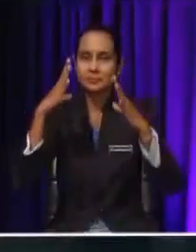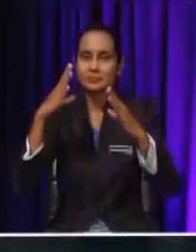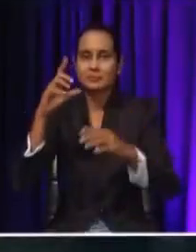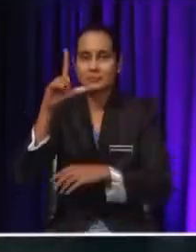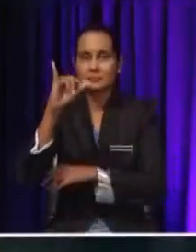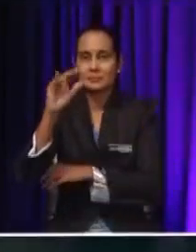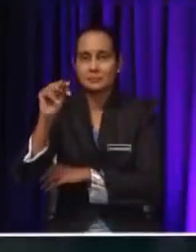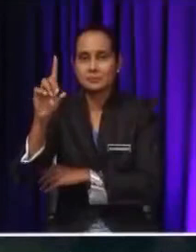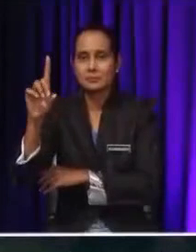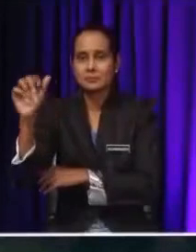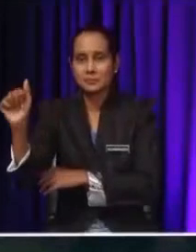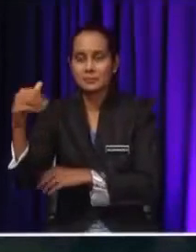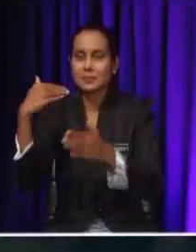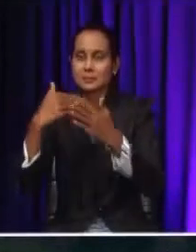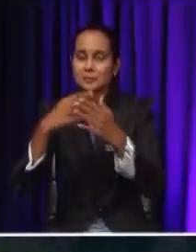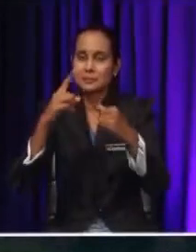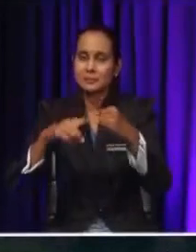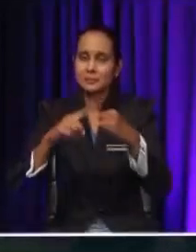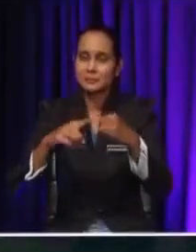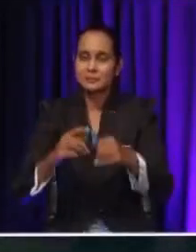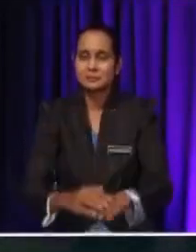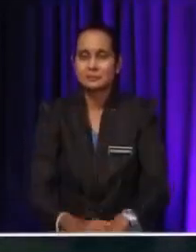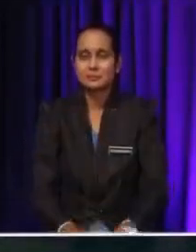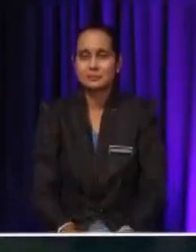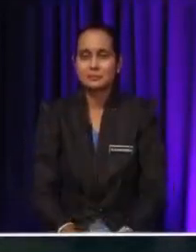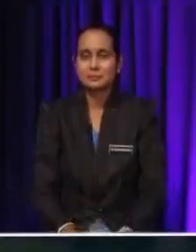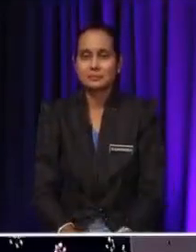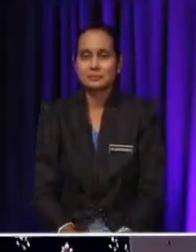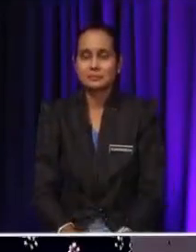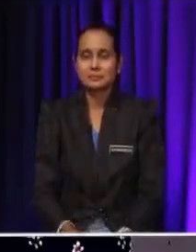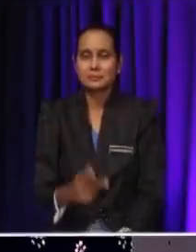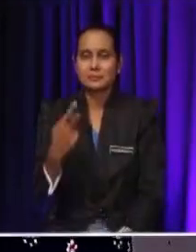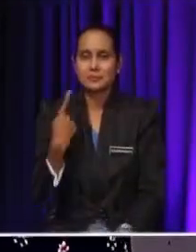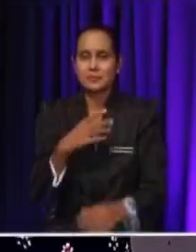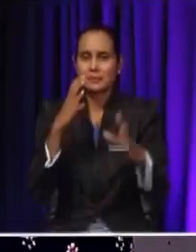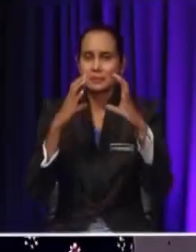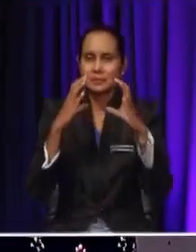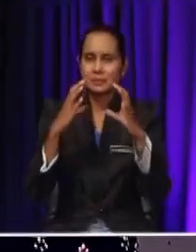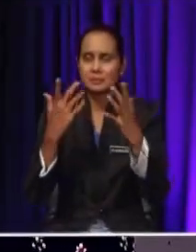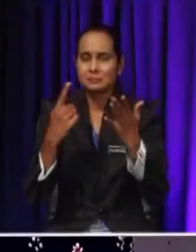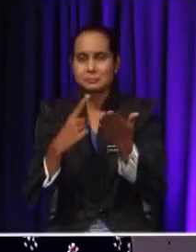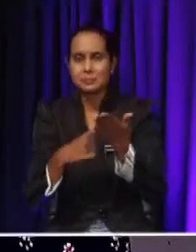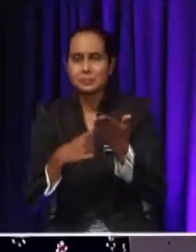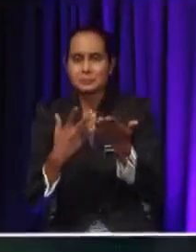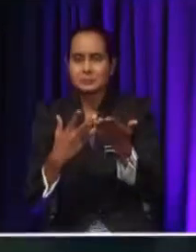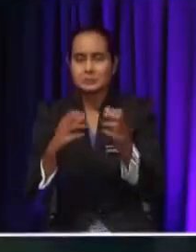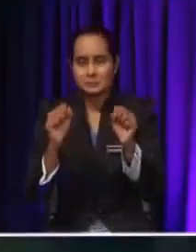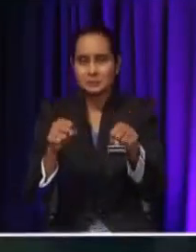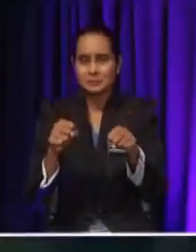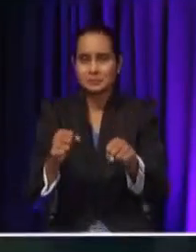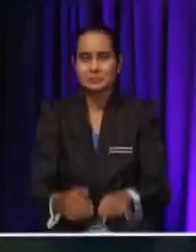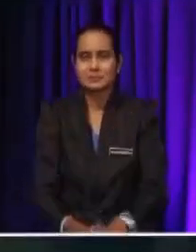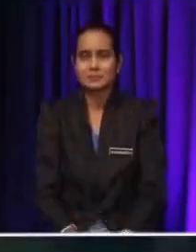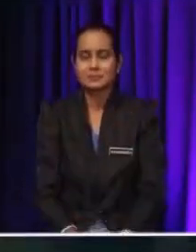juga sampai akhir hayat jadikan kita berkaka ini kita suruh mereka berbincang boleh tahu Oke